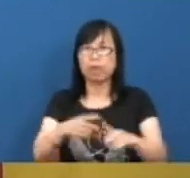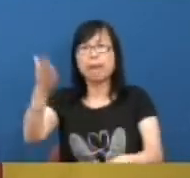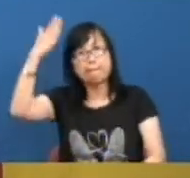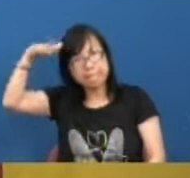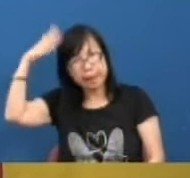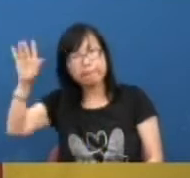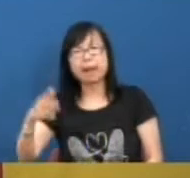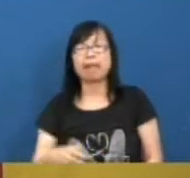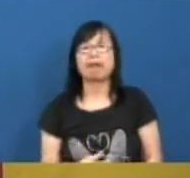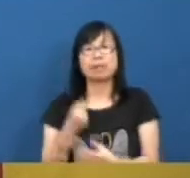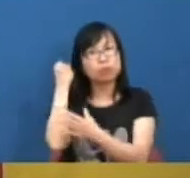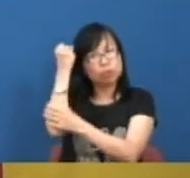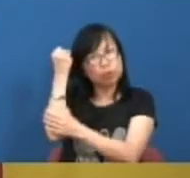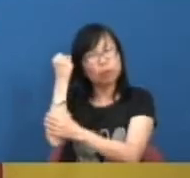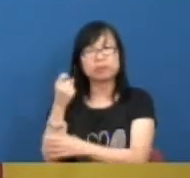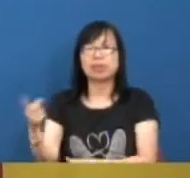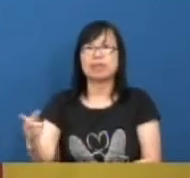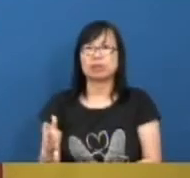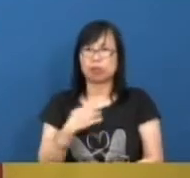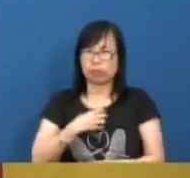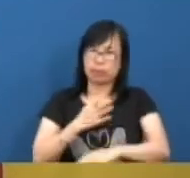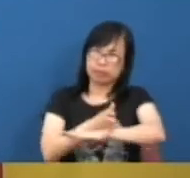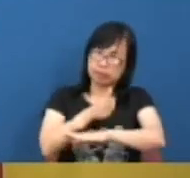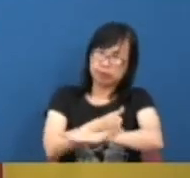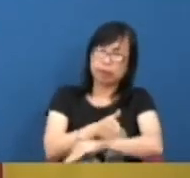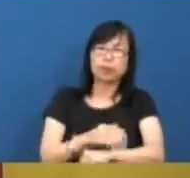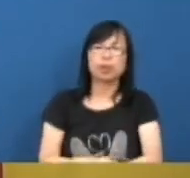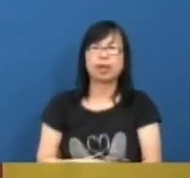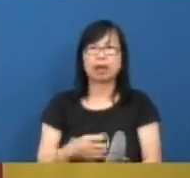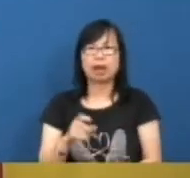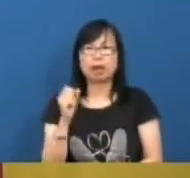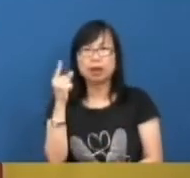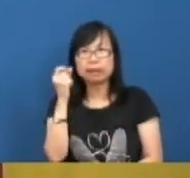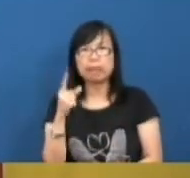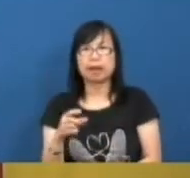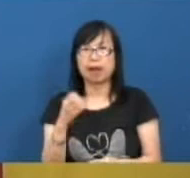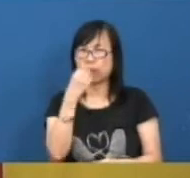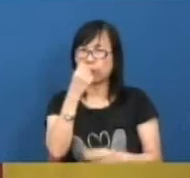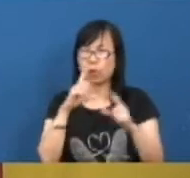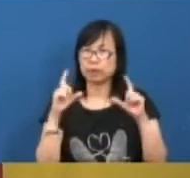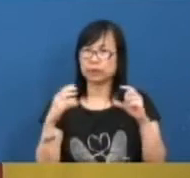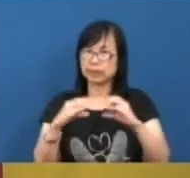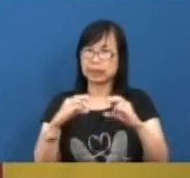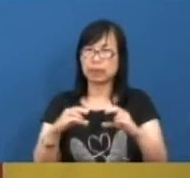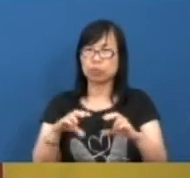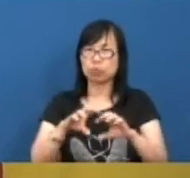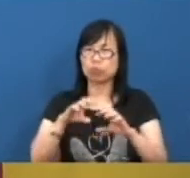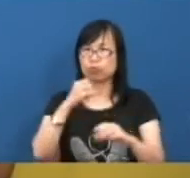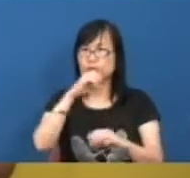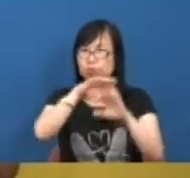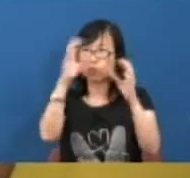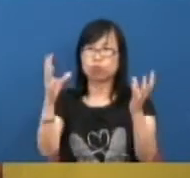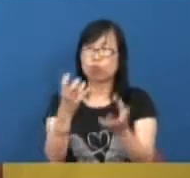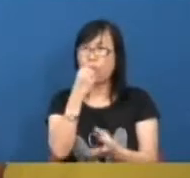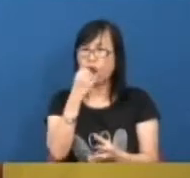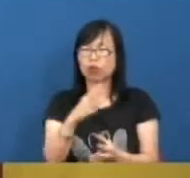係為民請命啦，覺得即係個社會咧特別港鐵係一個作為即係最全港最大嘅交